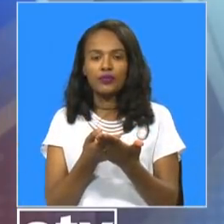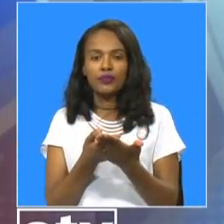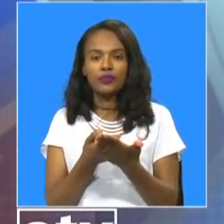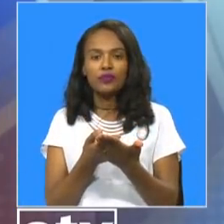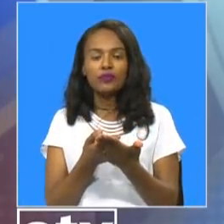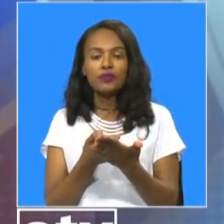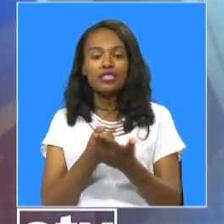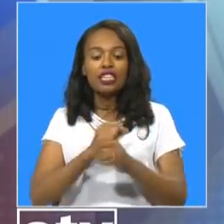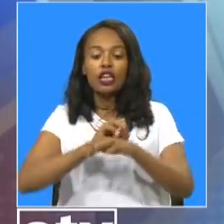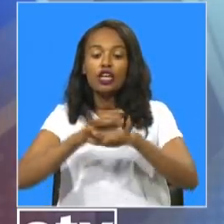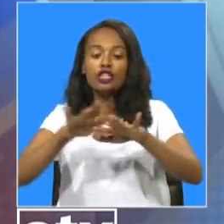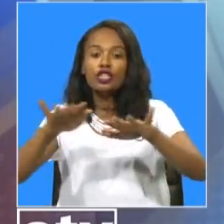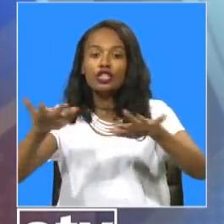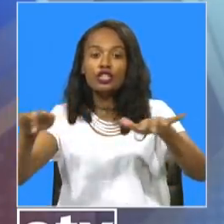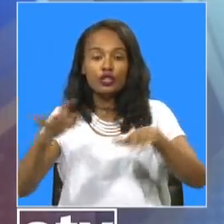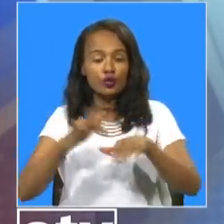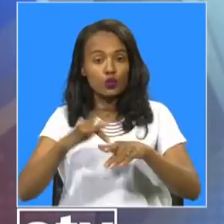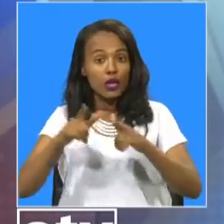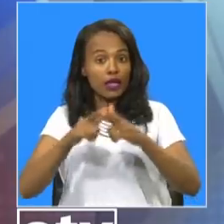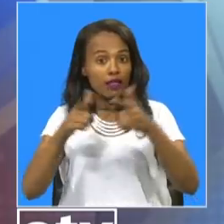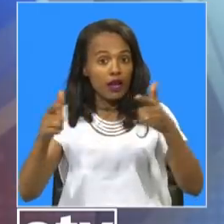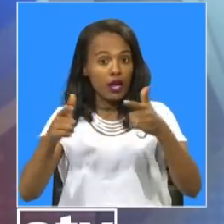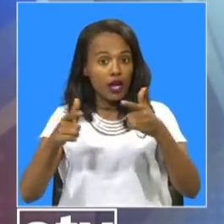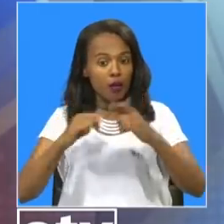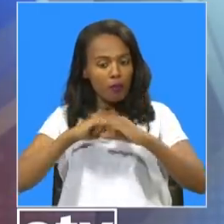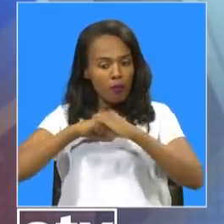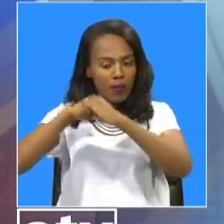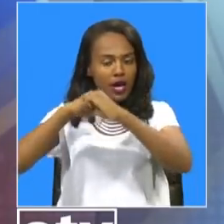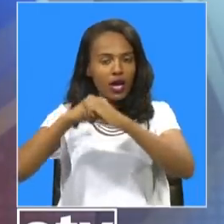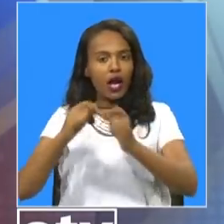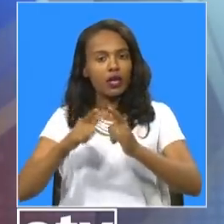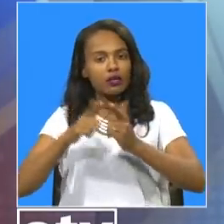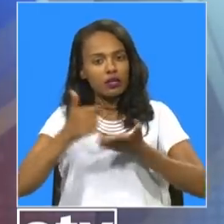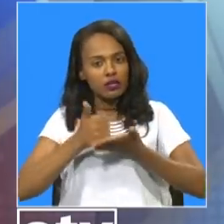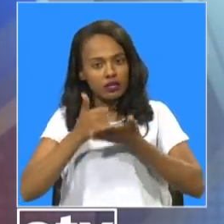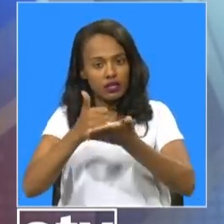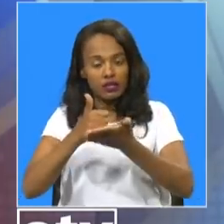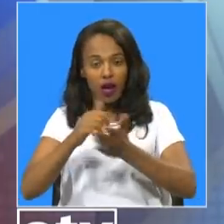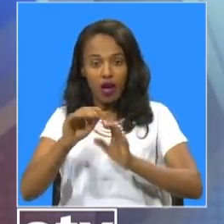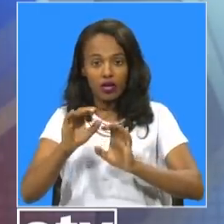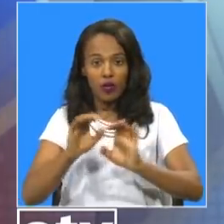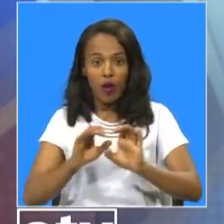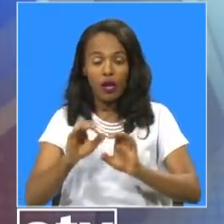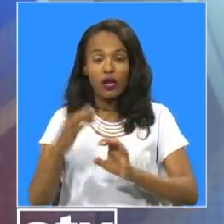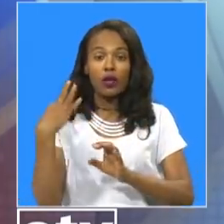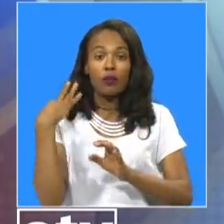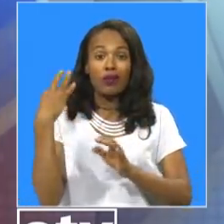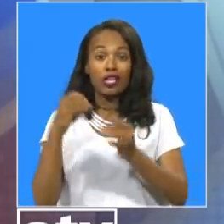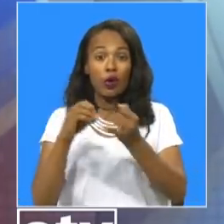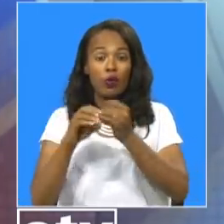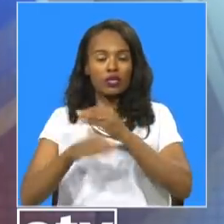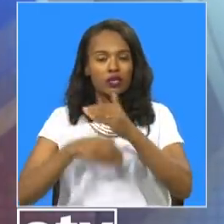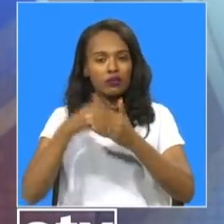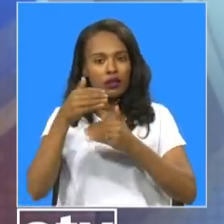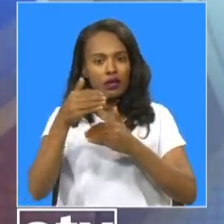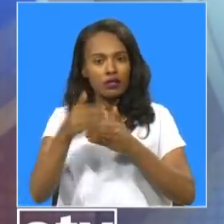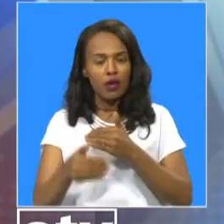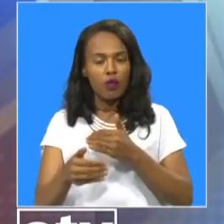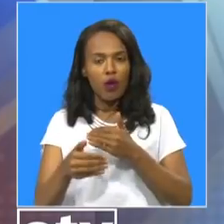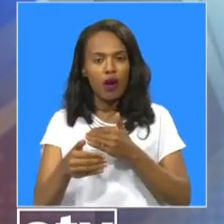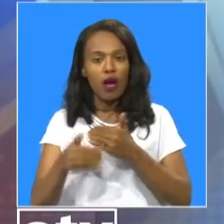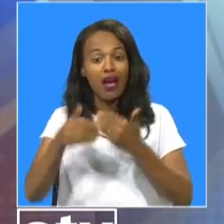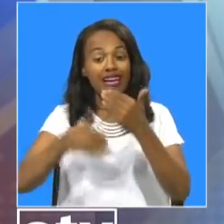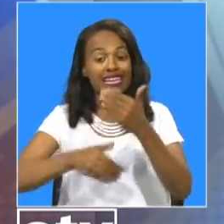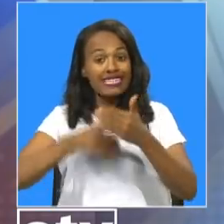እንግዲህ የስርጭቱ ላይ ትልቅ መከላከል ላይ ትልቅ ስራ ትልቅ ገዛን አድርገዋል። በጤናውም ሴክተር ከዛ በላይ